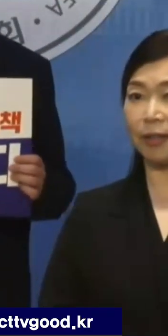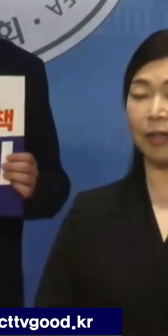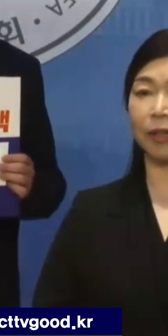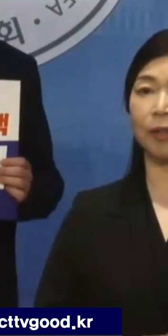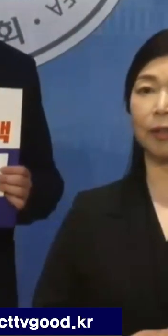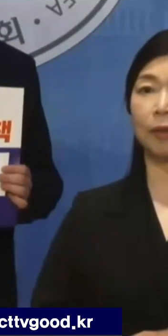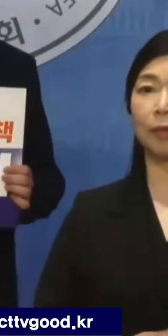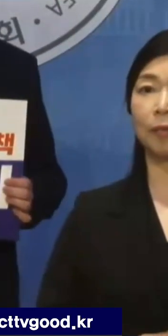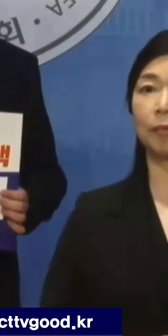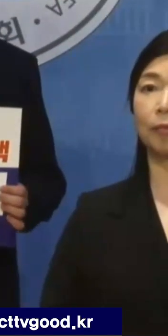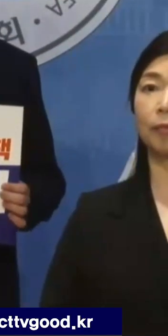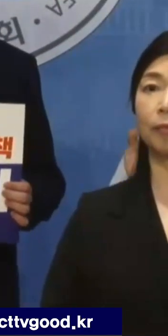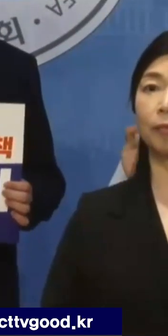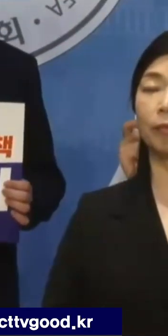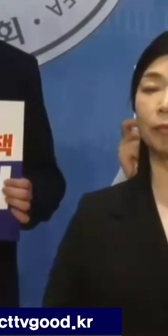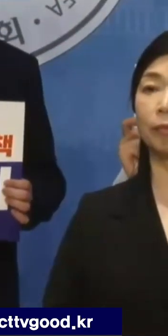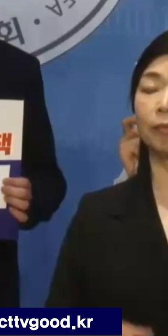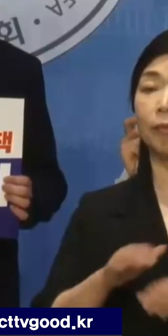네.